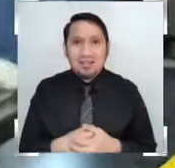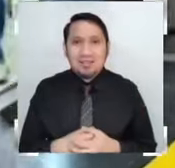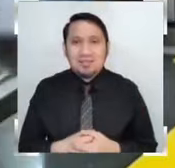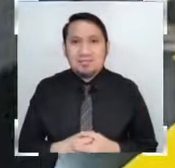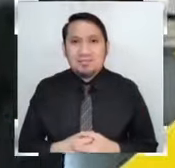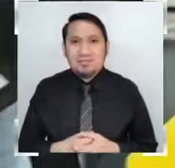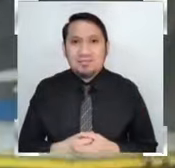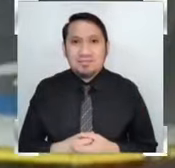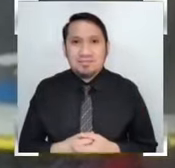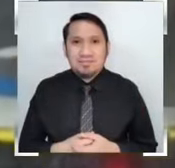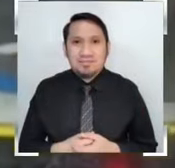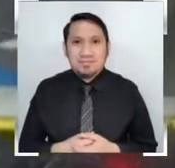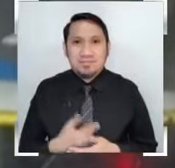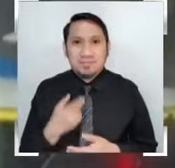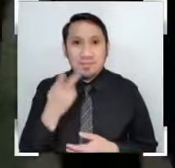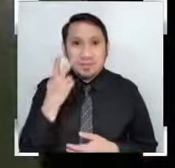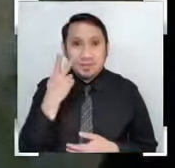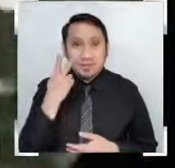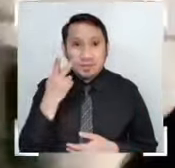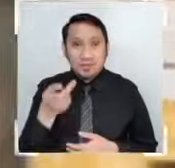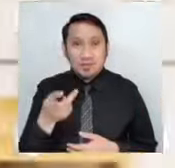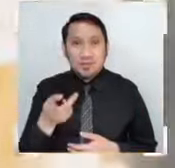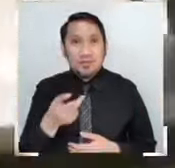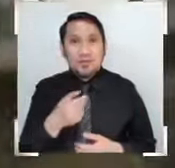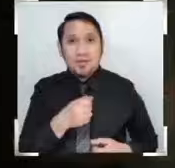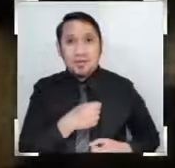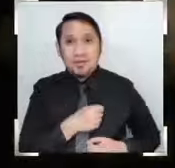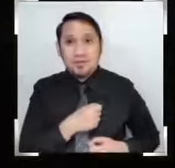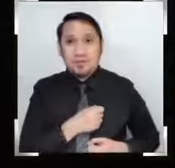Pati nga ang sundalong yan, walang laban.